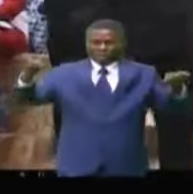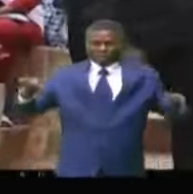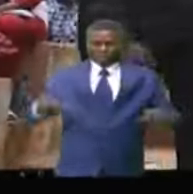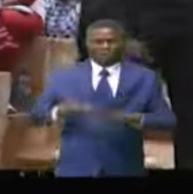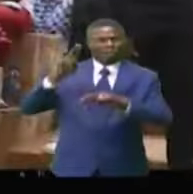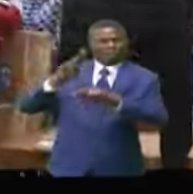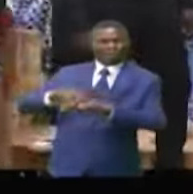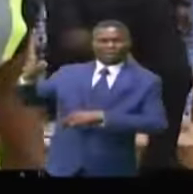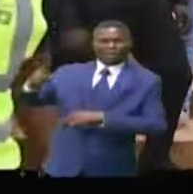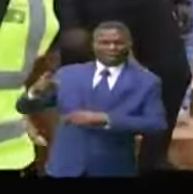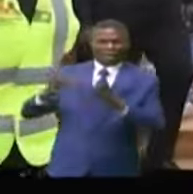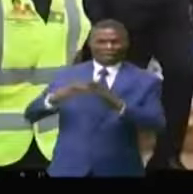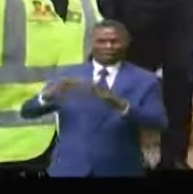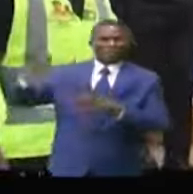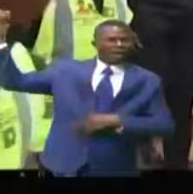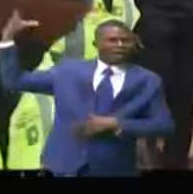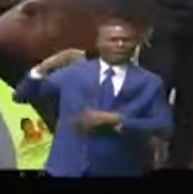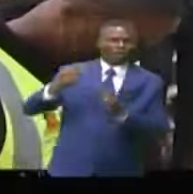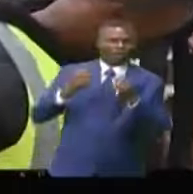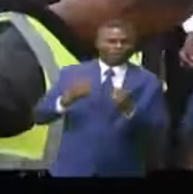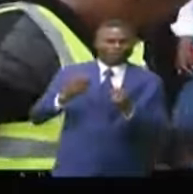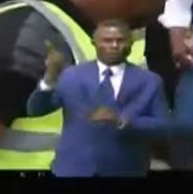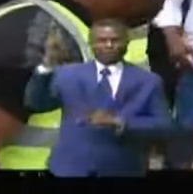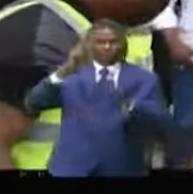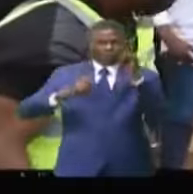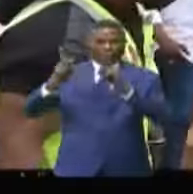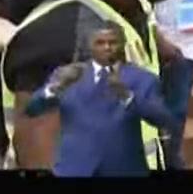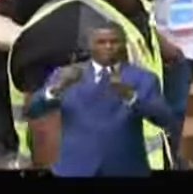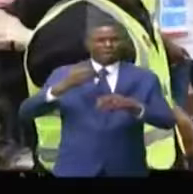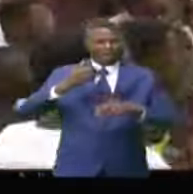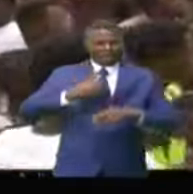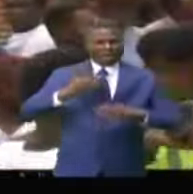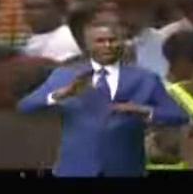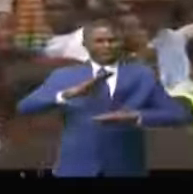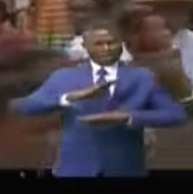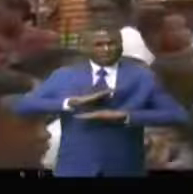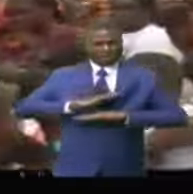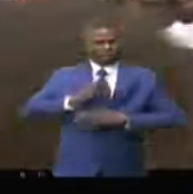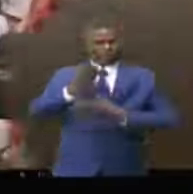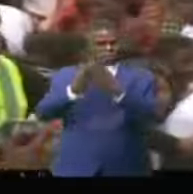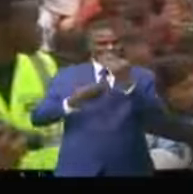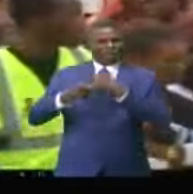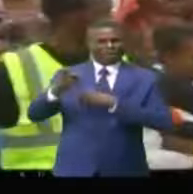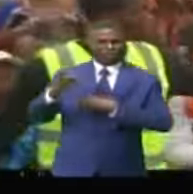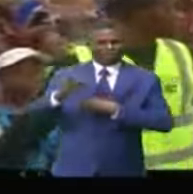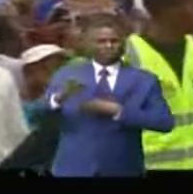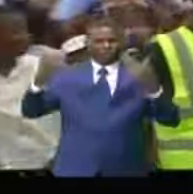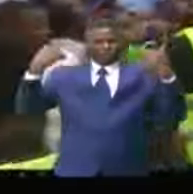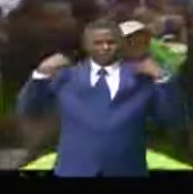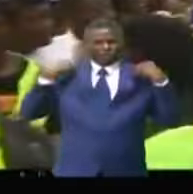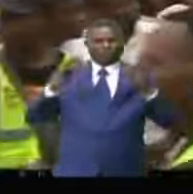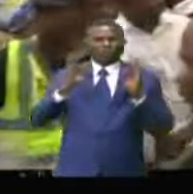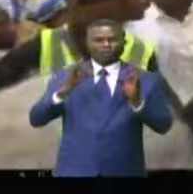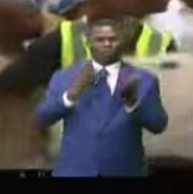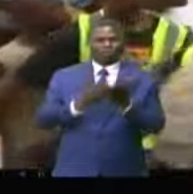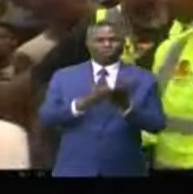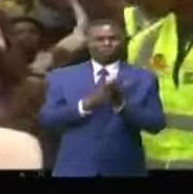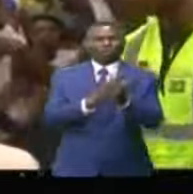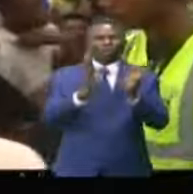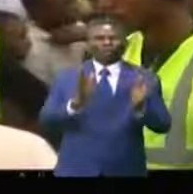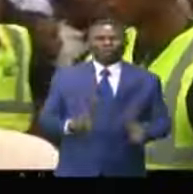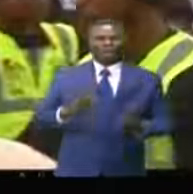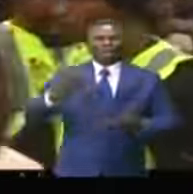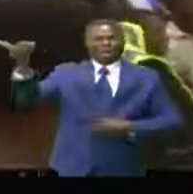place, sous un soleil accablant, et la population se sent honorée par le couple de ces jeunes leaders. L'accueil est très